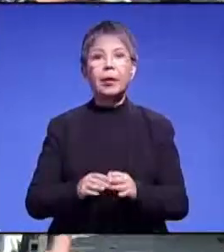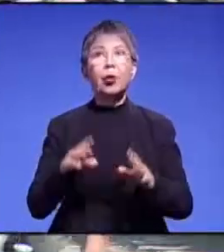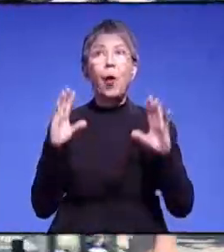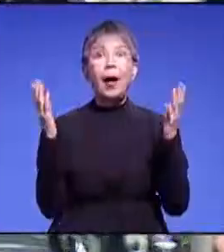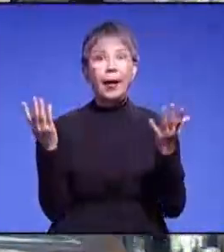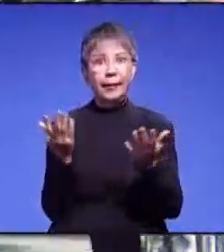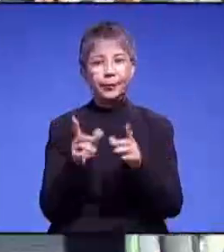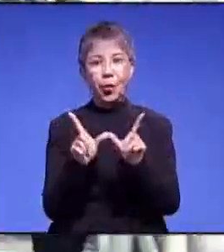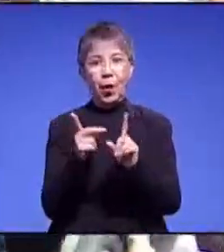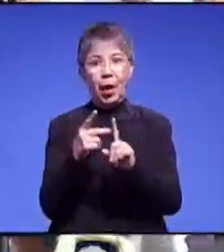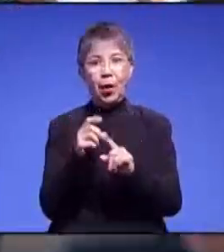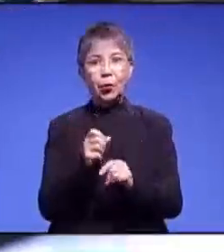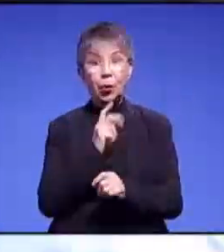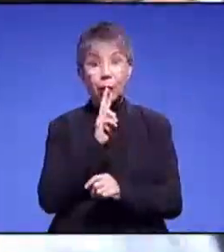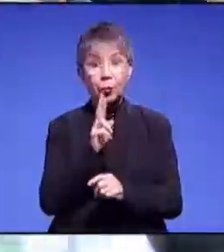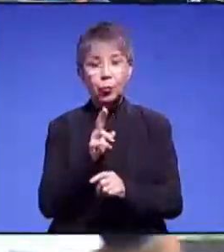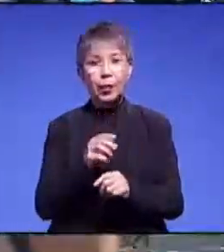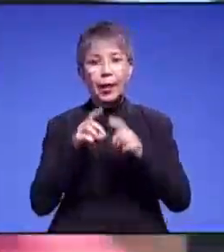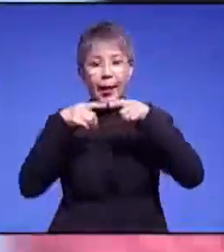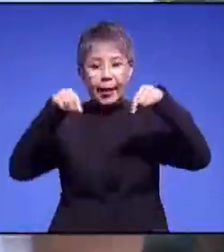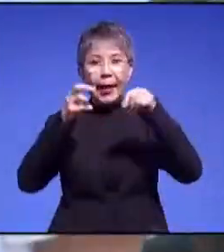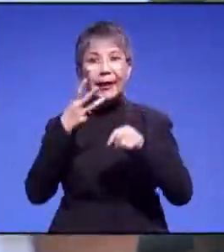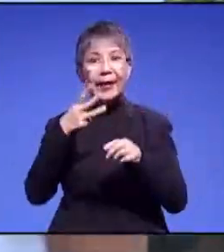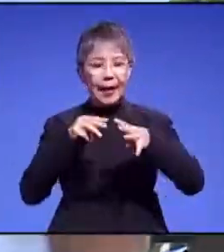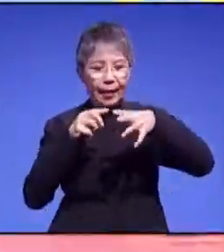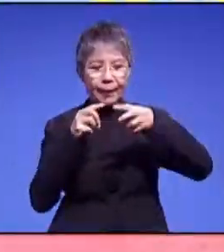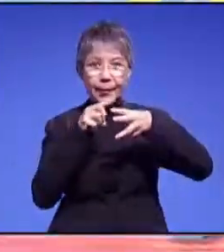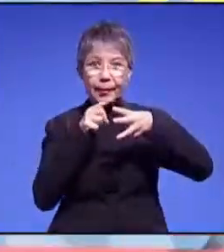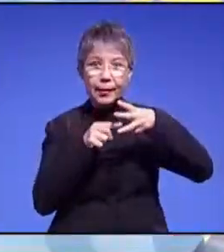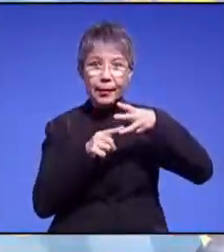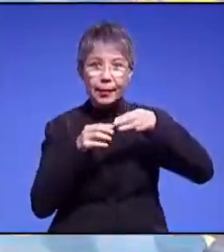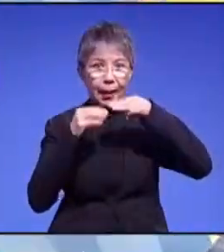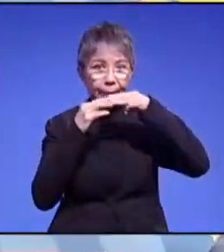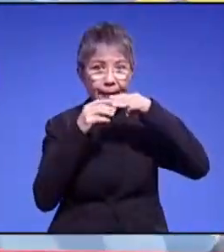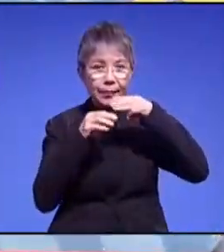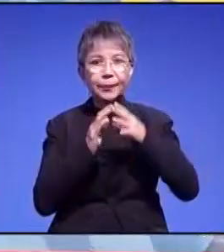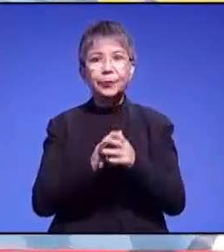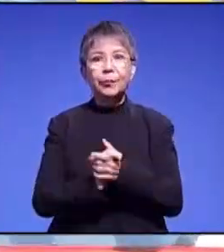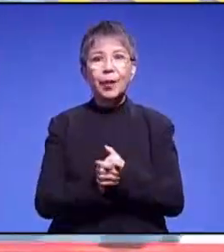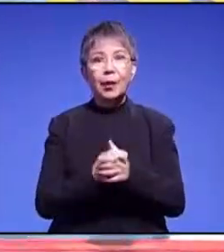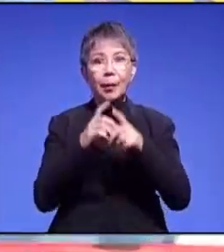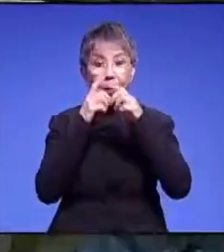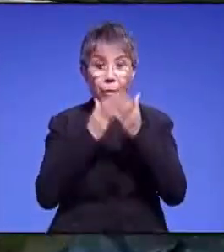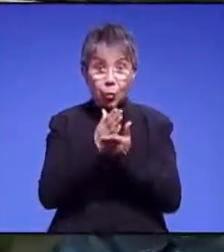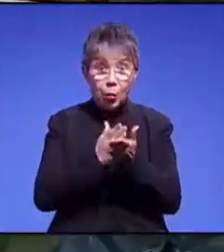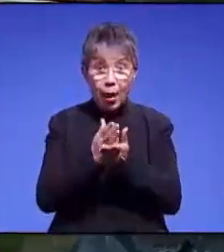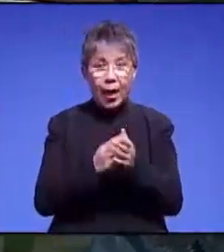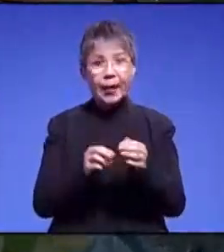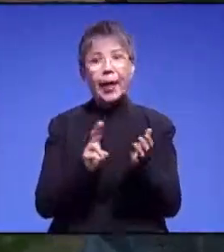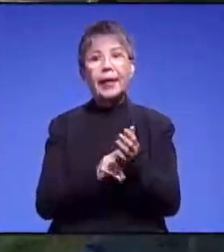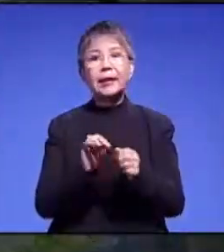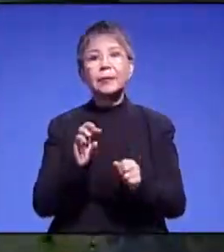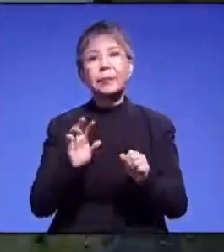WHO merekomendasikan masker kain 3 lapis sebagai standar minimum penggunaan masker, selain masker bedah dan masker